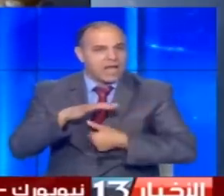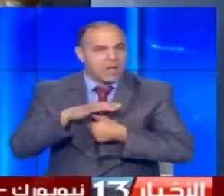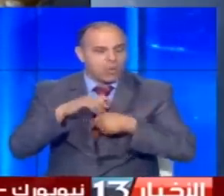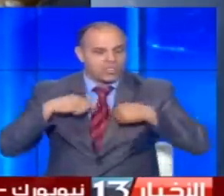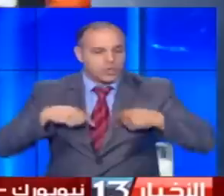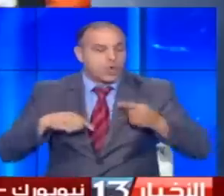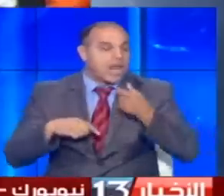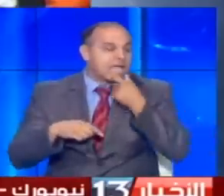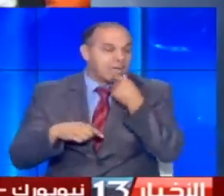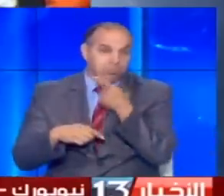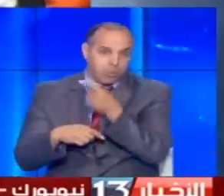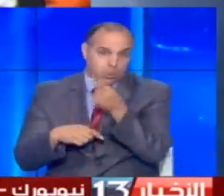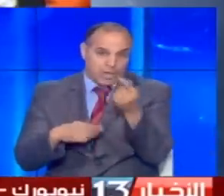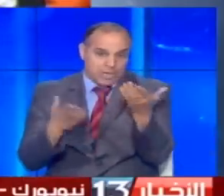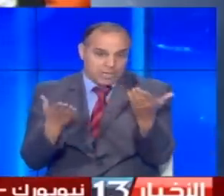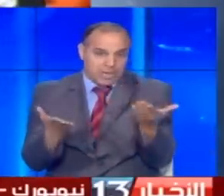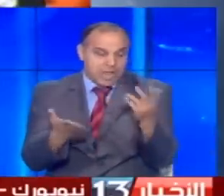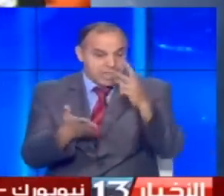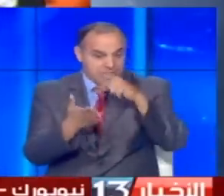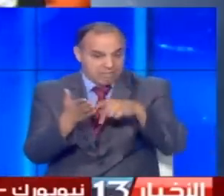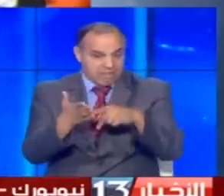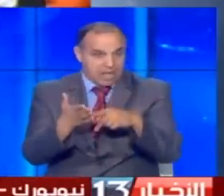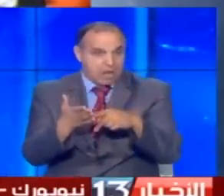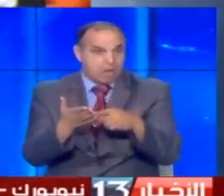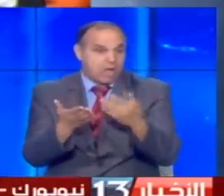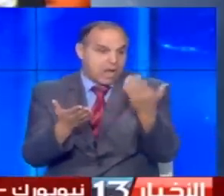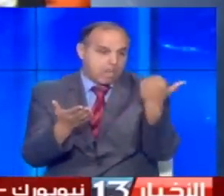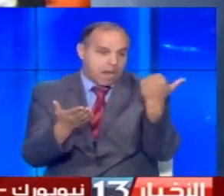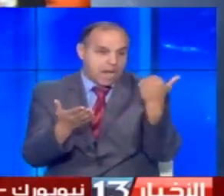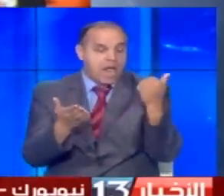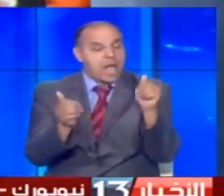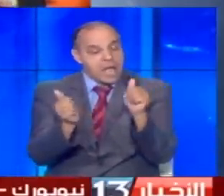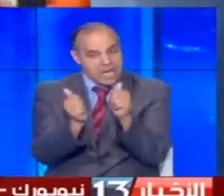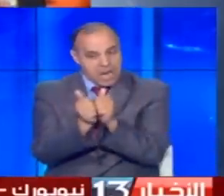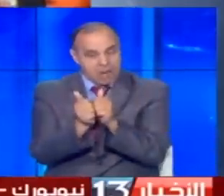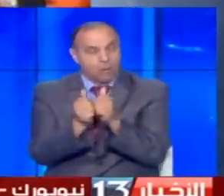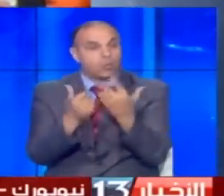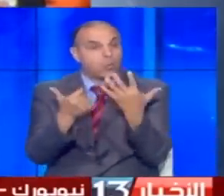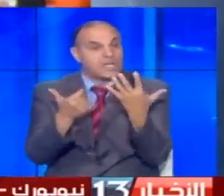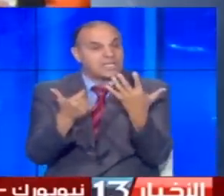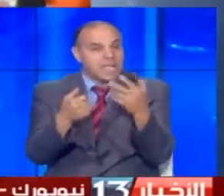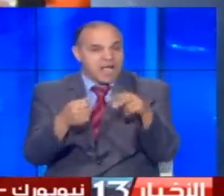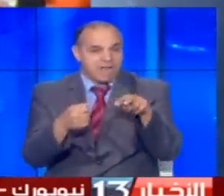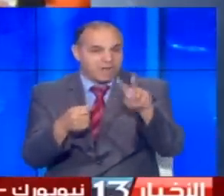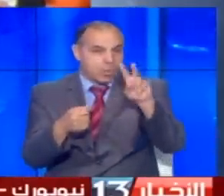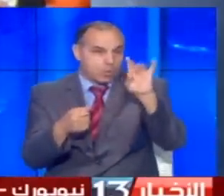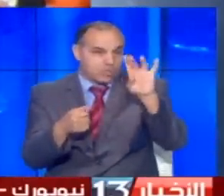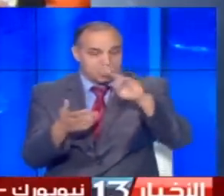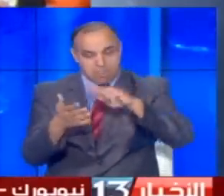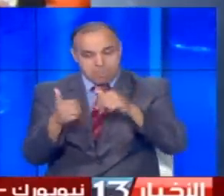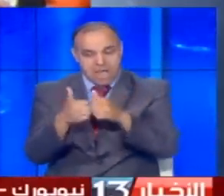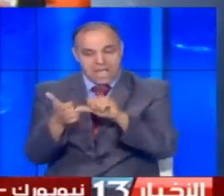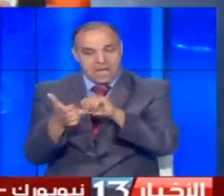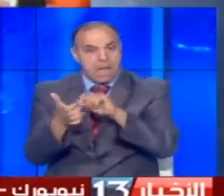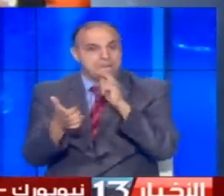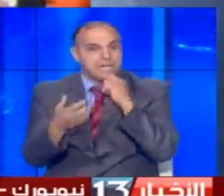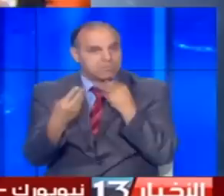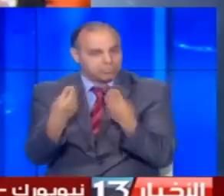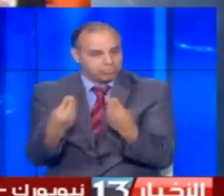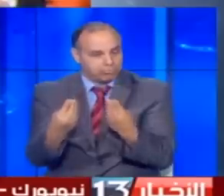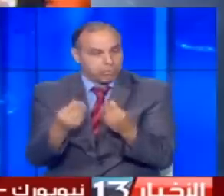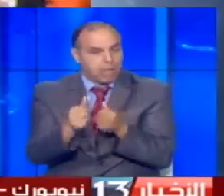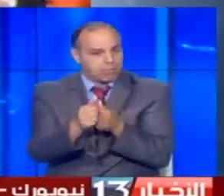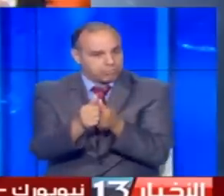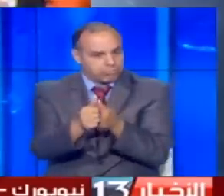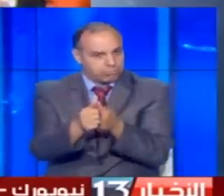بريطانيا تيريزا ماي ان الاتفاق الذي ابرم بين ايران والقوى الكبرى في الفين وخمسه عشر لا يزال افضل طريقه